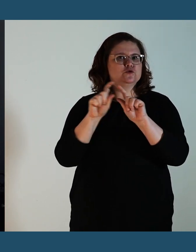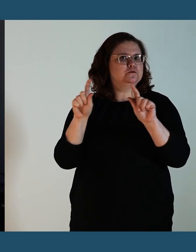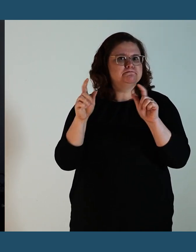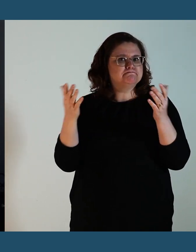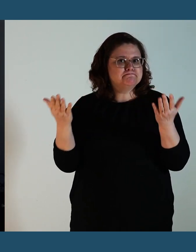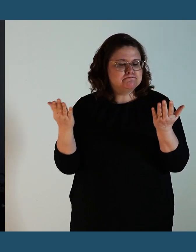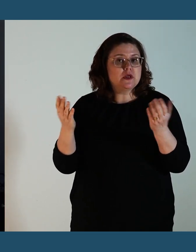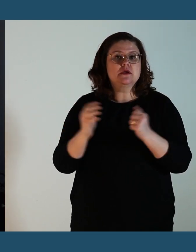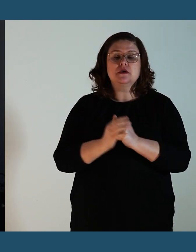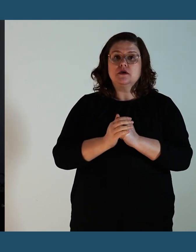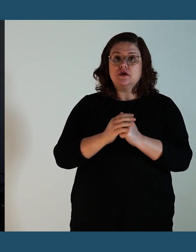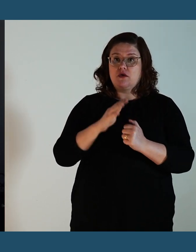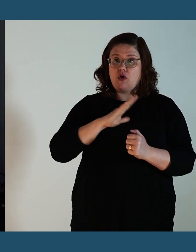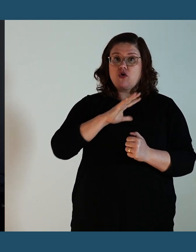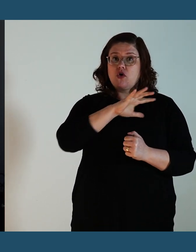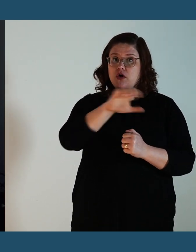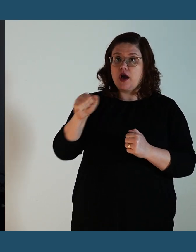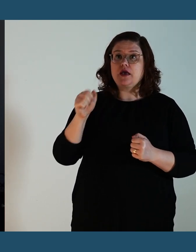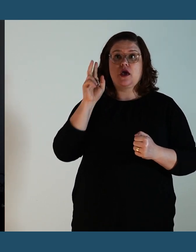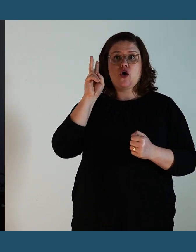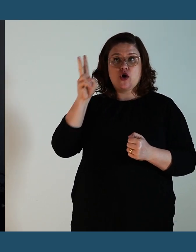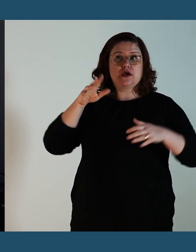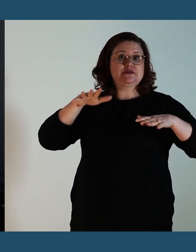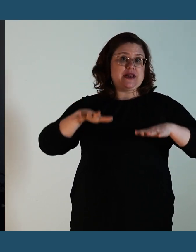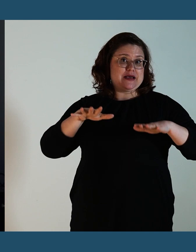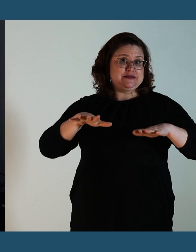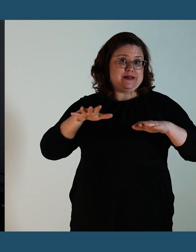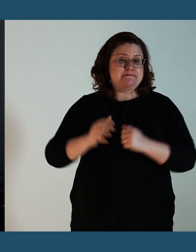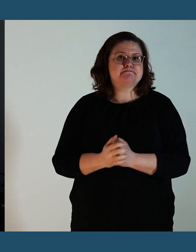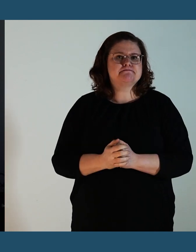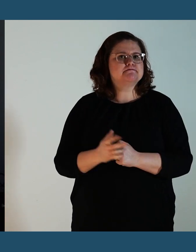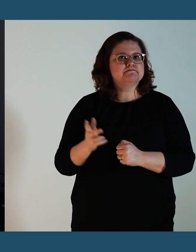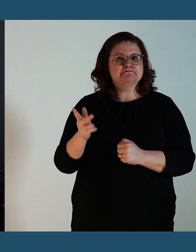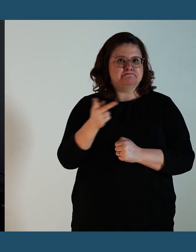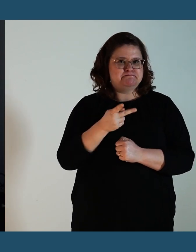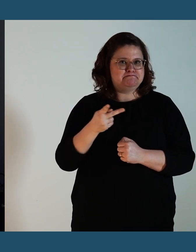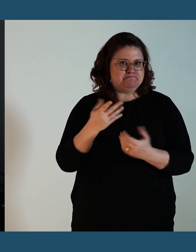että ovatko kaikki oikeasti läsnä. Kysymykseni kuuluu näin.